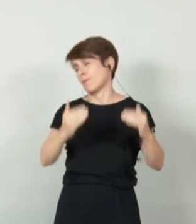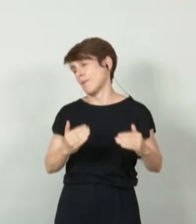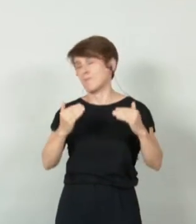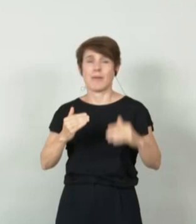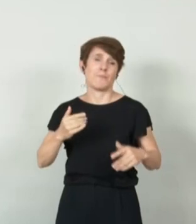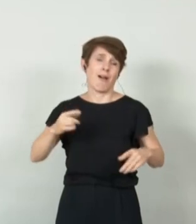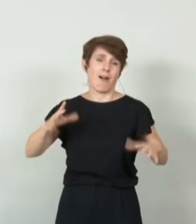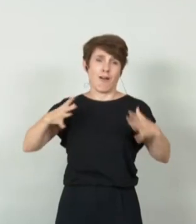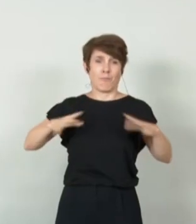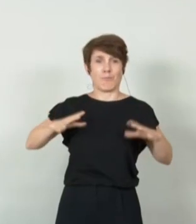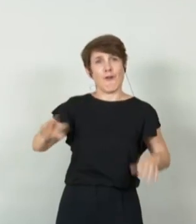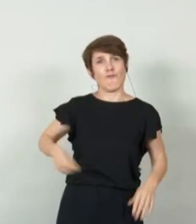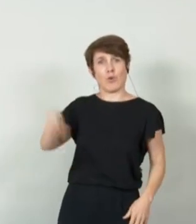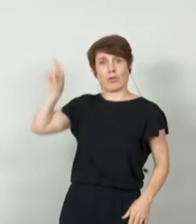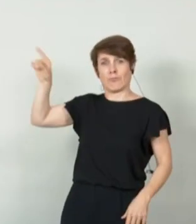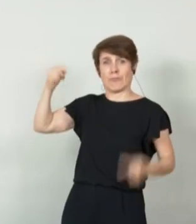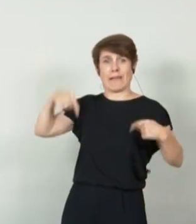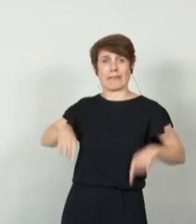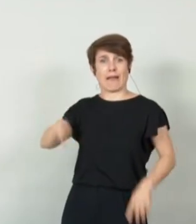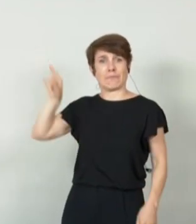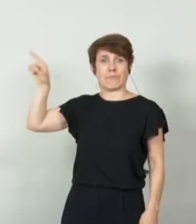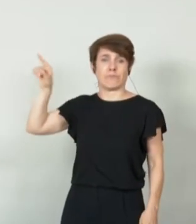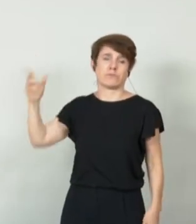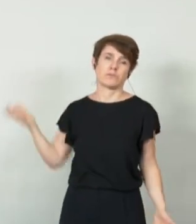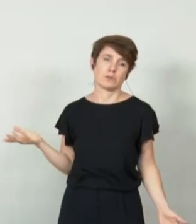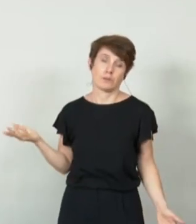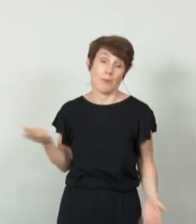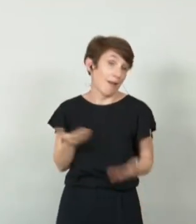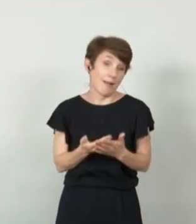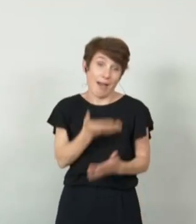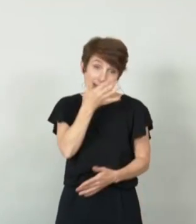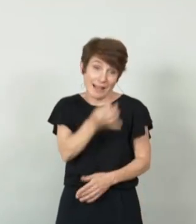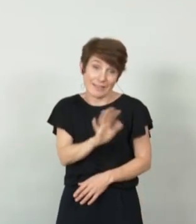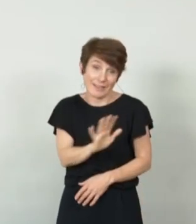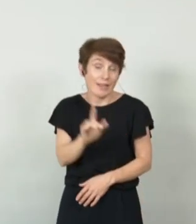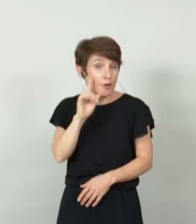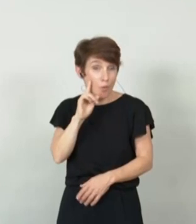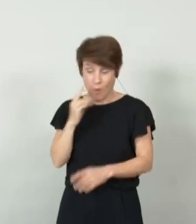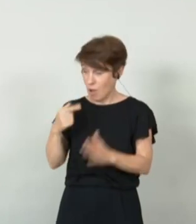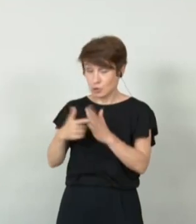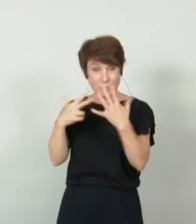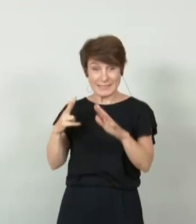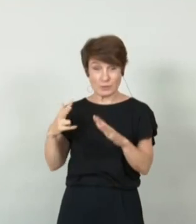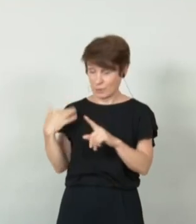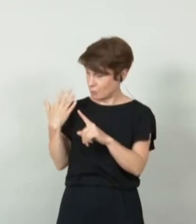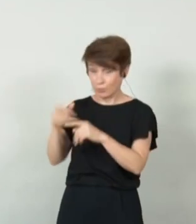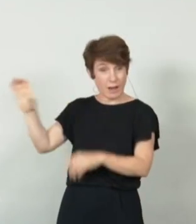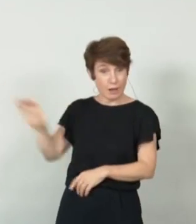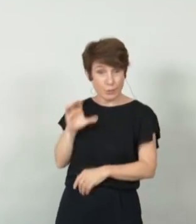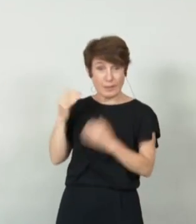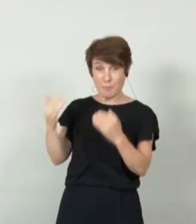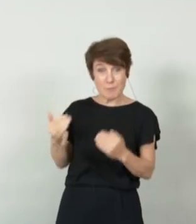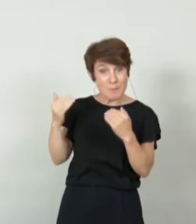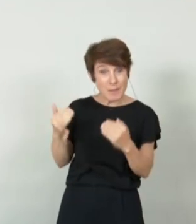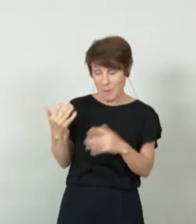la faute de l'État en l'occurrence sur le compte administratif 2022 c'est raté un la DGF est stable depuis 2018 et 2 en 2022 il y a une bonne surprise